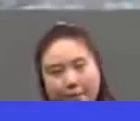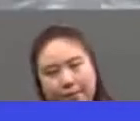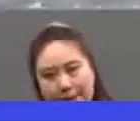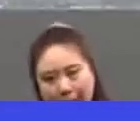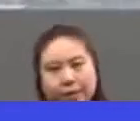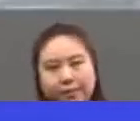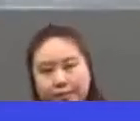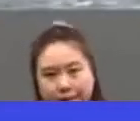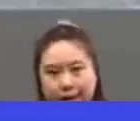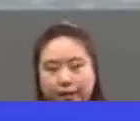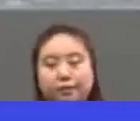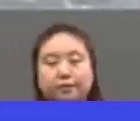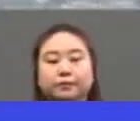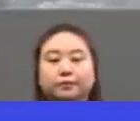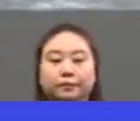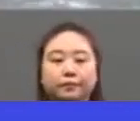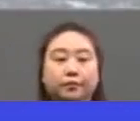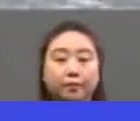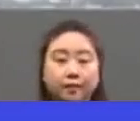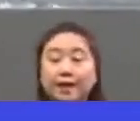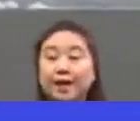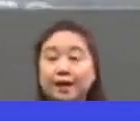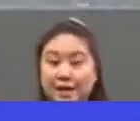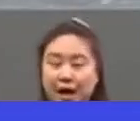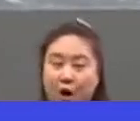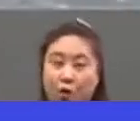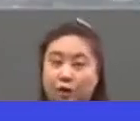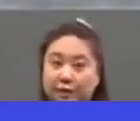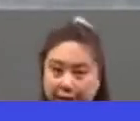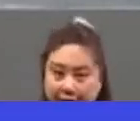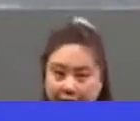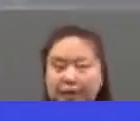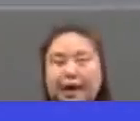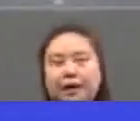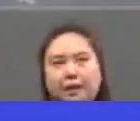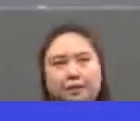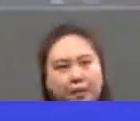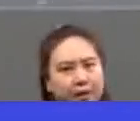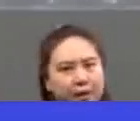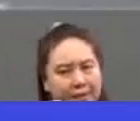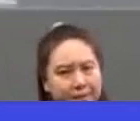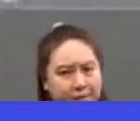ยนะครับ ค่ะค่ะ ก็แสดงให้เห็นว่า ครับเชิญค่ะเชิญ